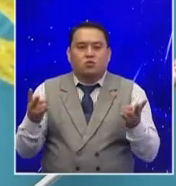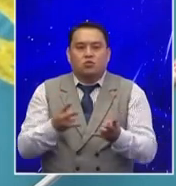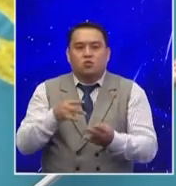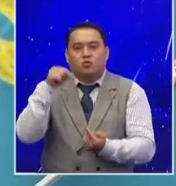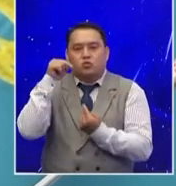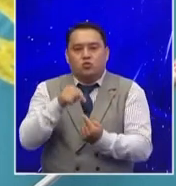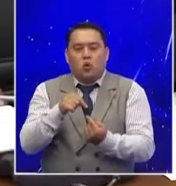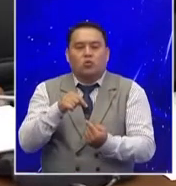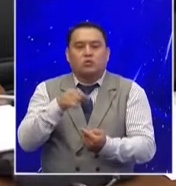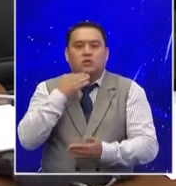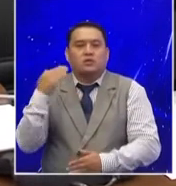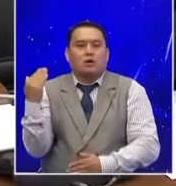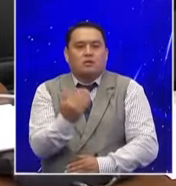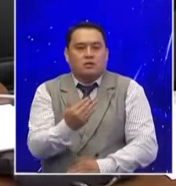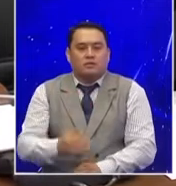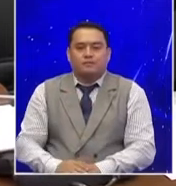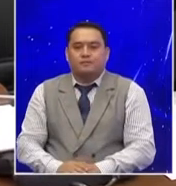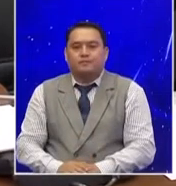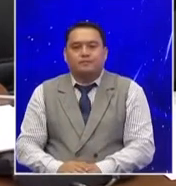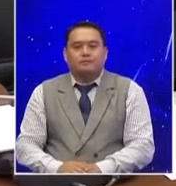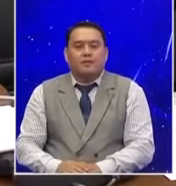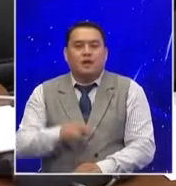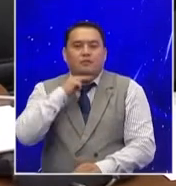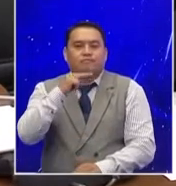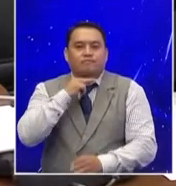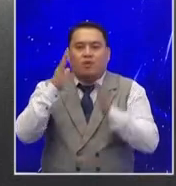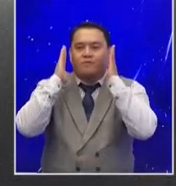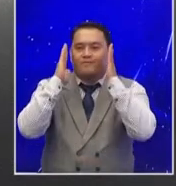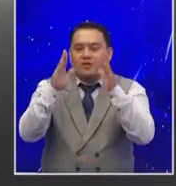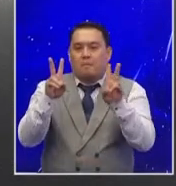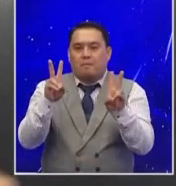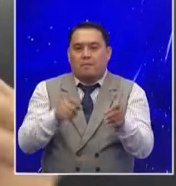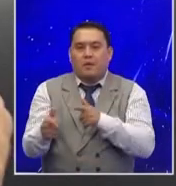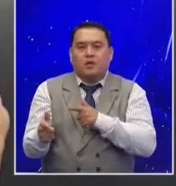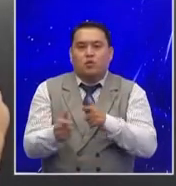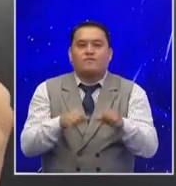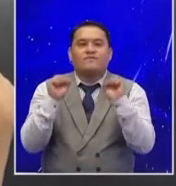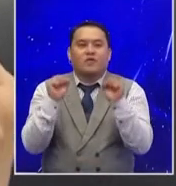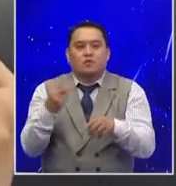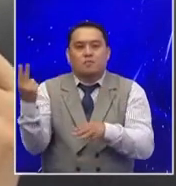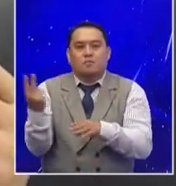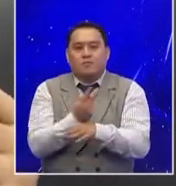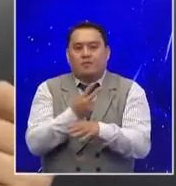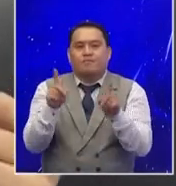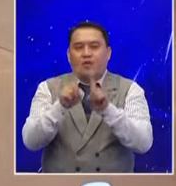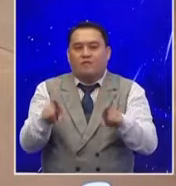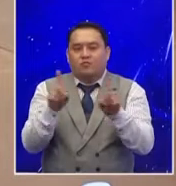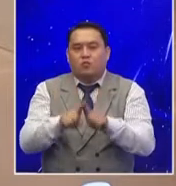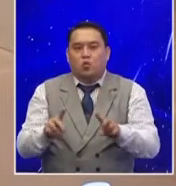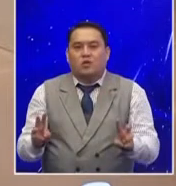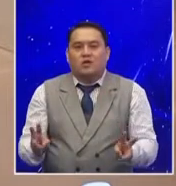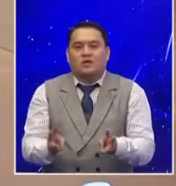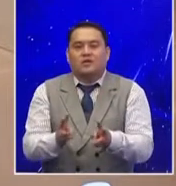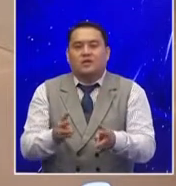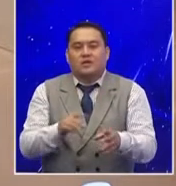конкретно докладывать. Большое внимание на заседании уделено и самой актуальной теме – подготовке к возможной второй волне коронавирусной инфекции.